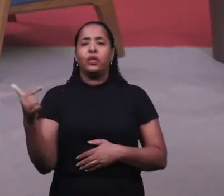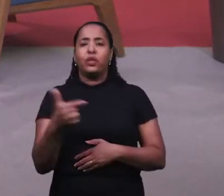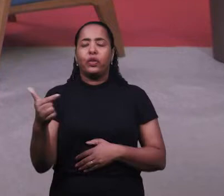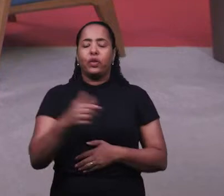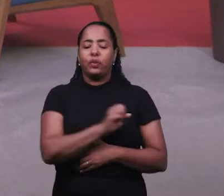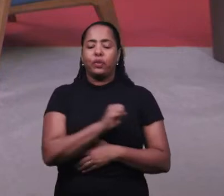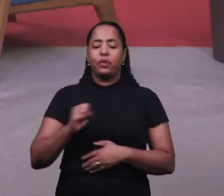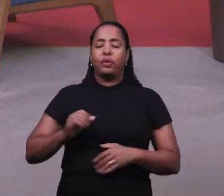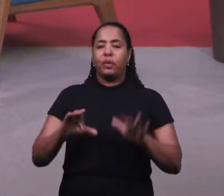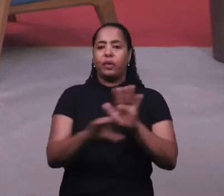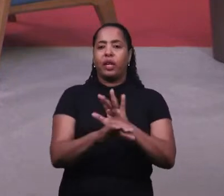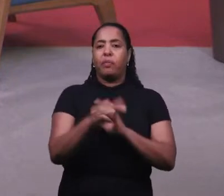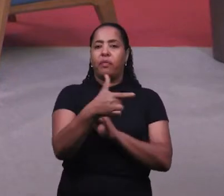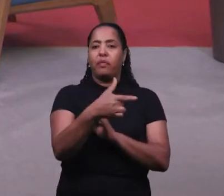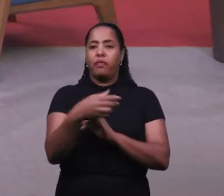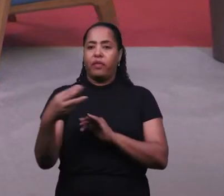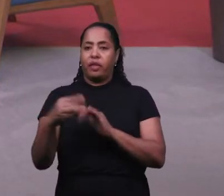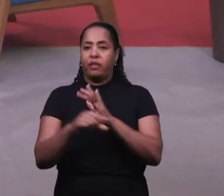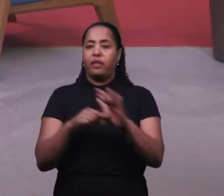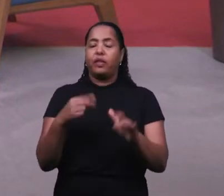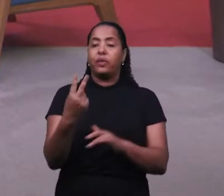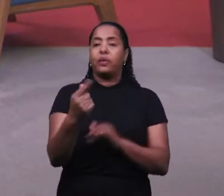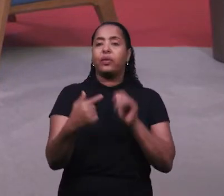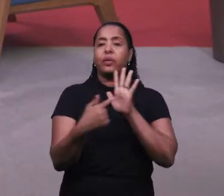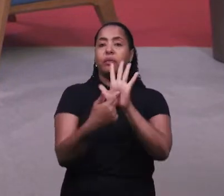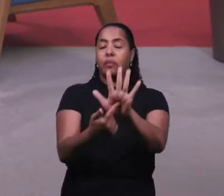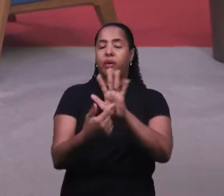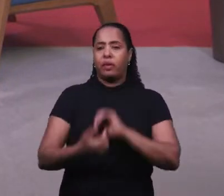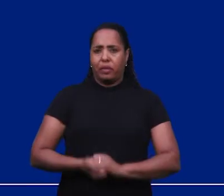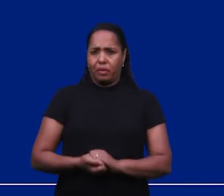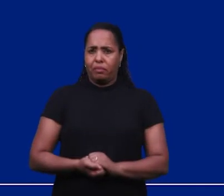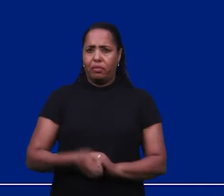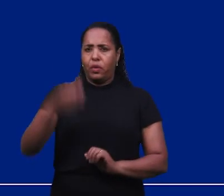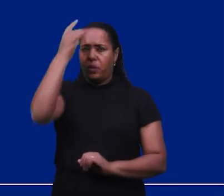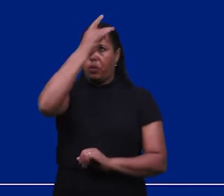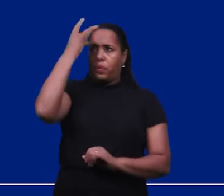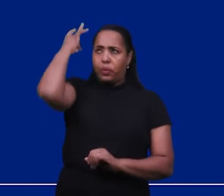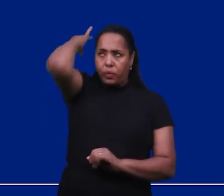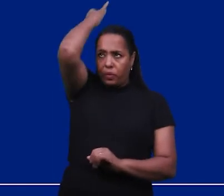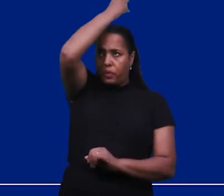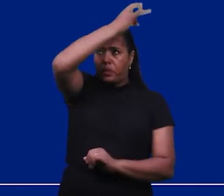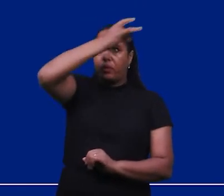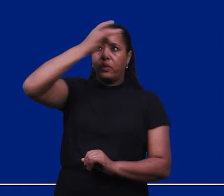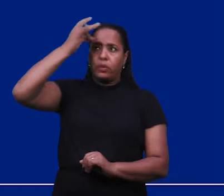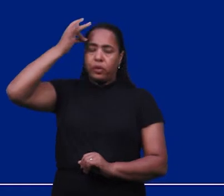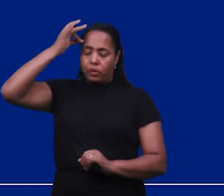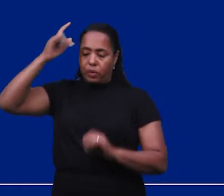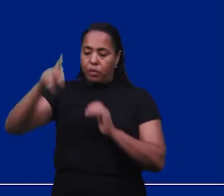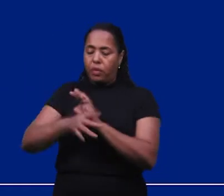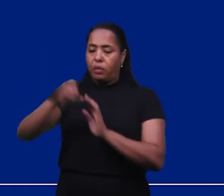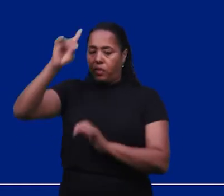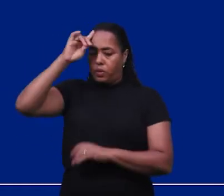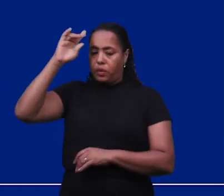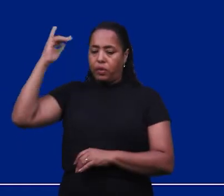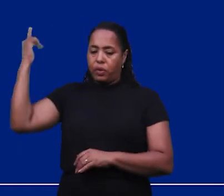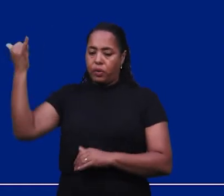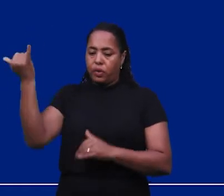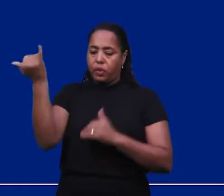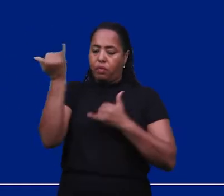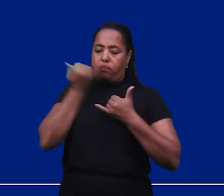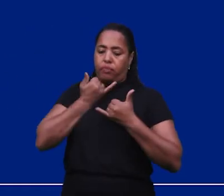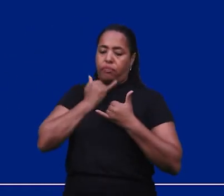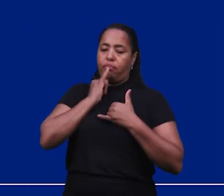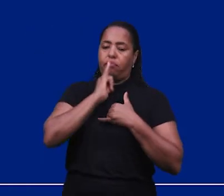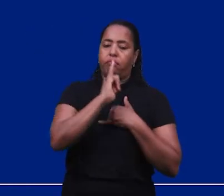de David qui se trouve en 2 Samuel chapitre 23, verset 2 qui dit, l'Esprit du Seigneur a parlé par moi